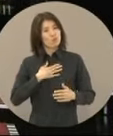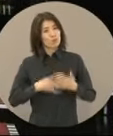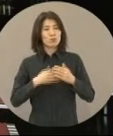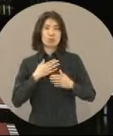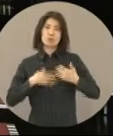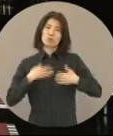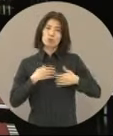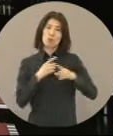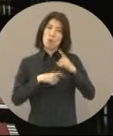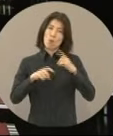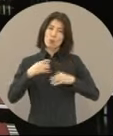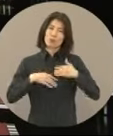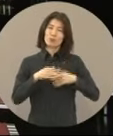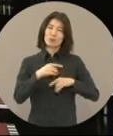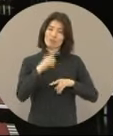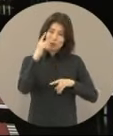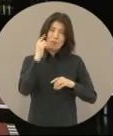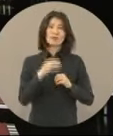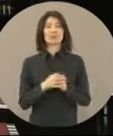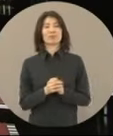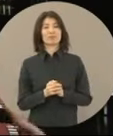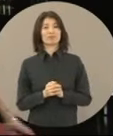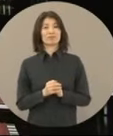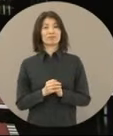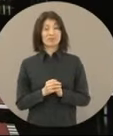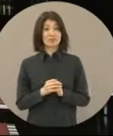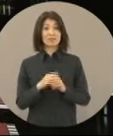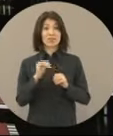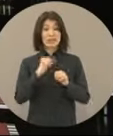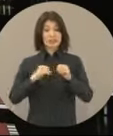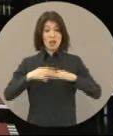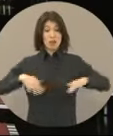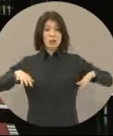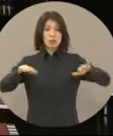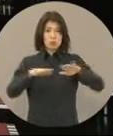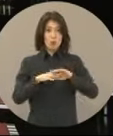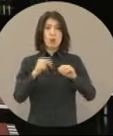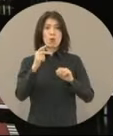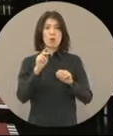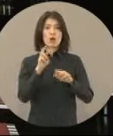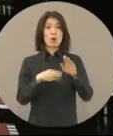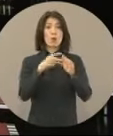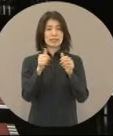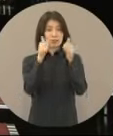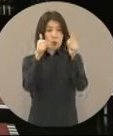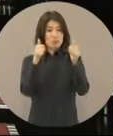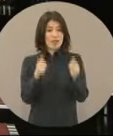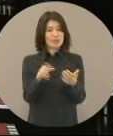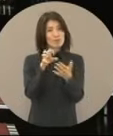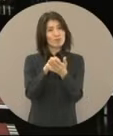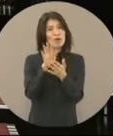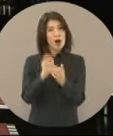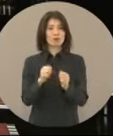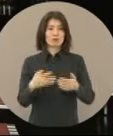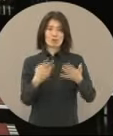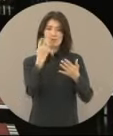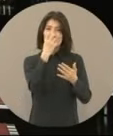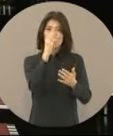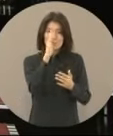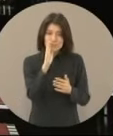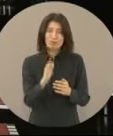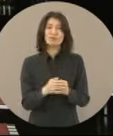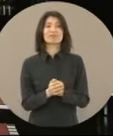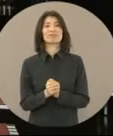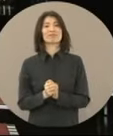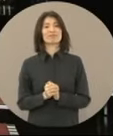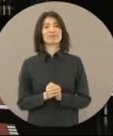お祭りを楽しめそうですね。 はい、そうです。 詳しくは市のホームページにも載っておりますので、皆さんぜひチェックしてみてください。 そ